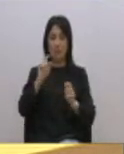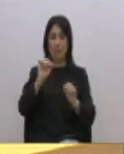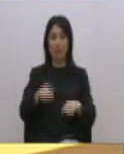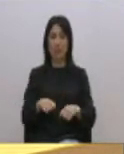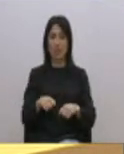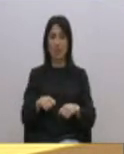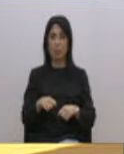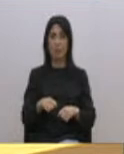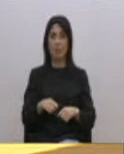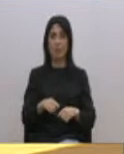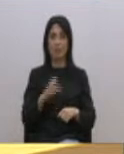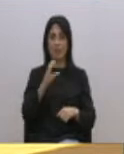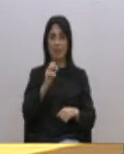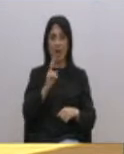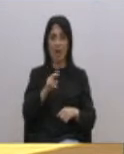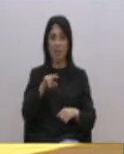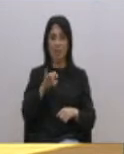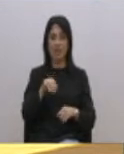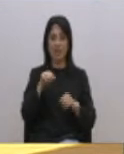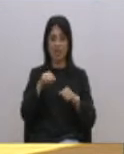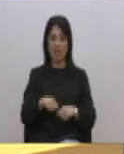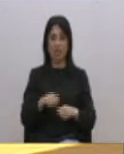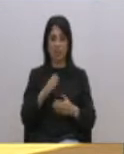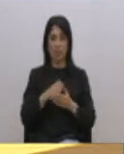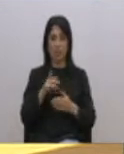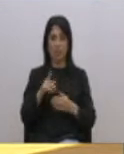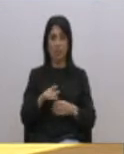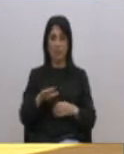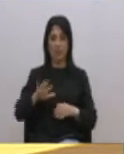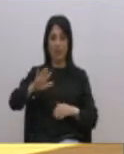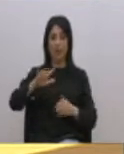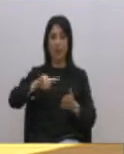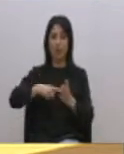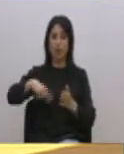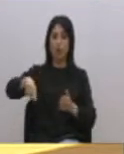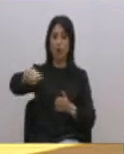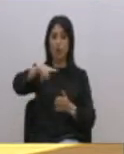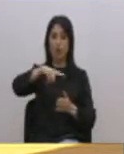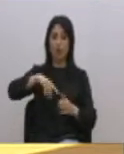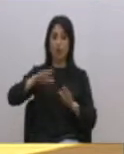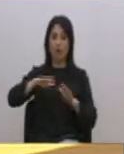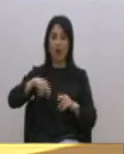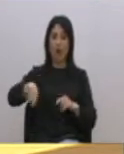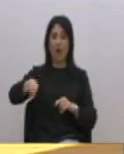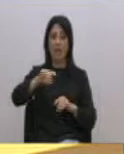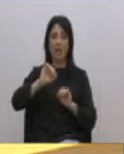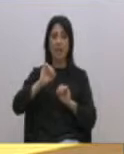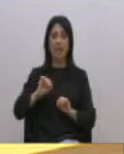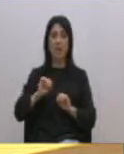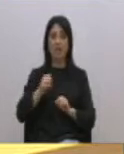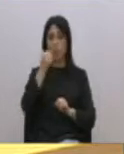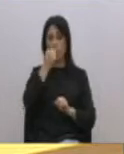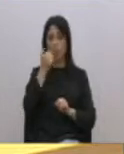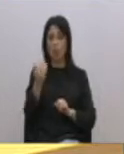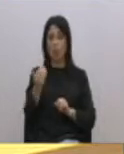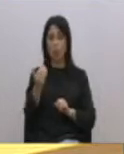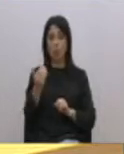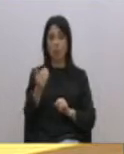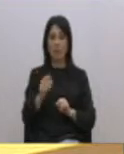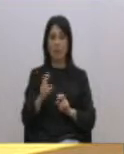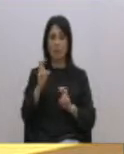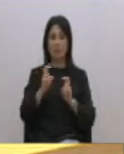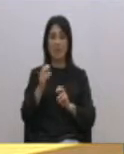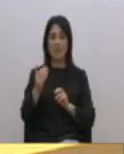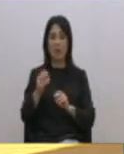შესაძლებლობა, საკპატენცო აქვს შესაძლებლობა, რომ გეოგრაფიული აღნიშნვით და ადგილწარმოშობით დაცული პროდუქტის